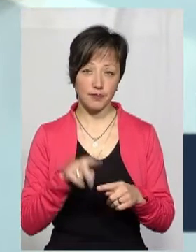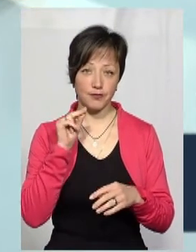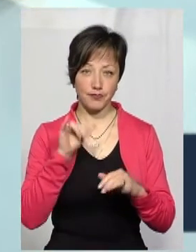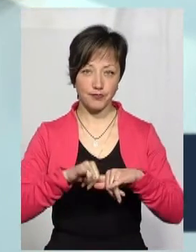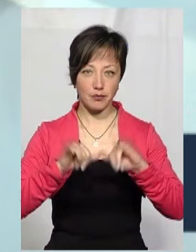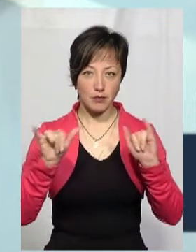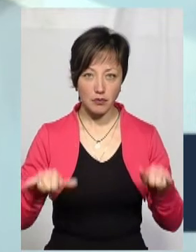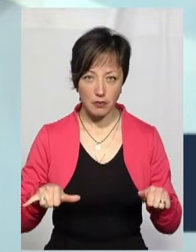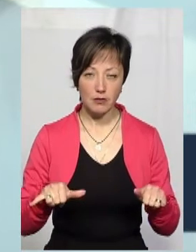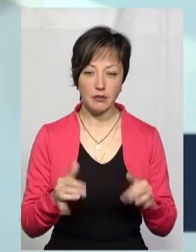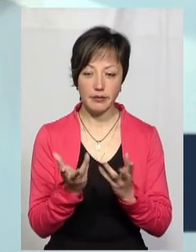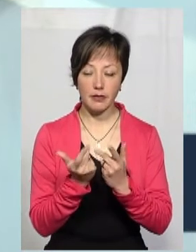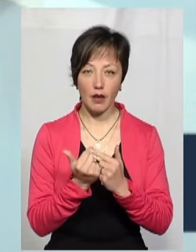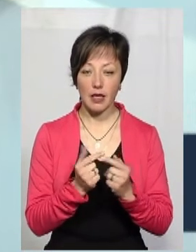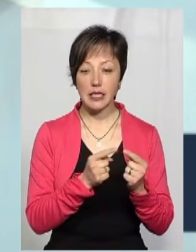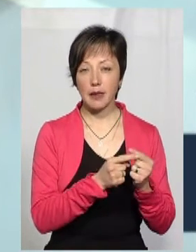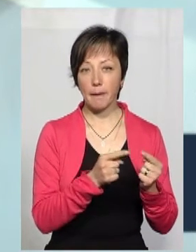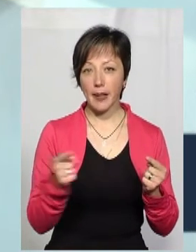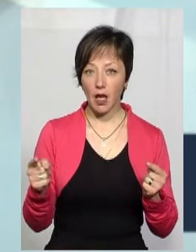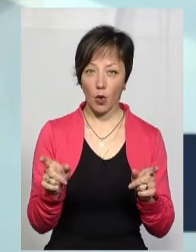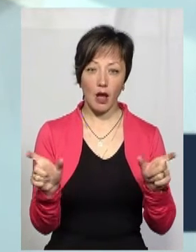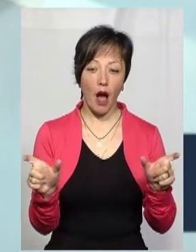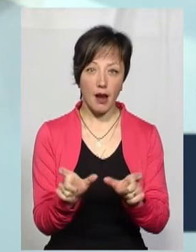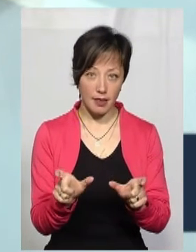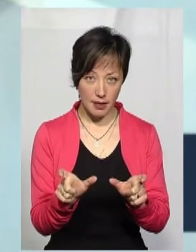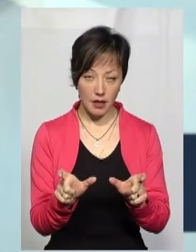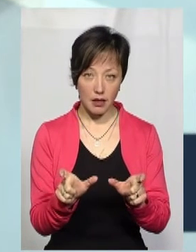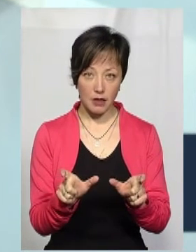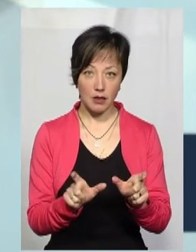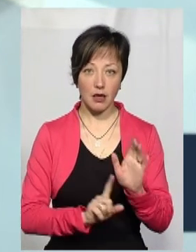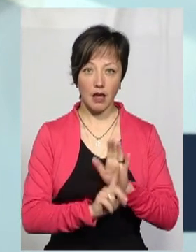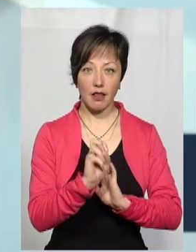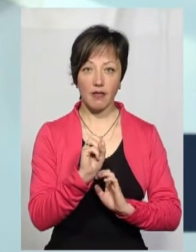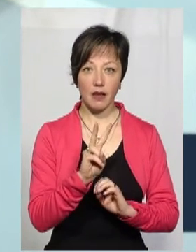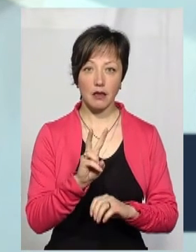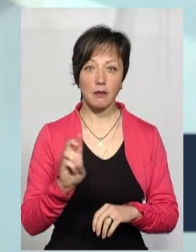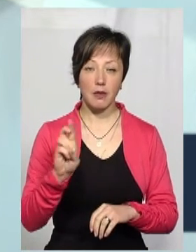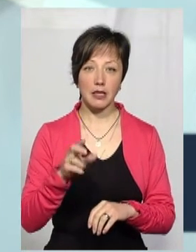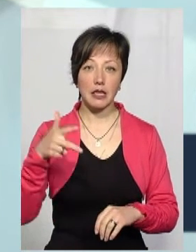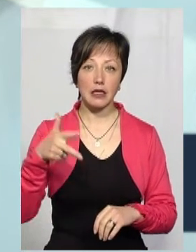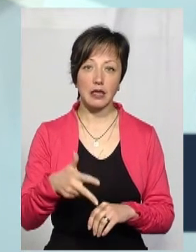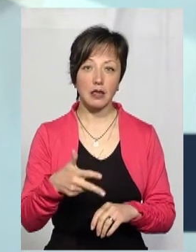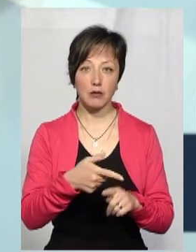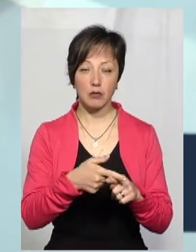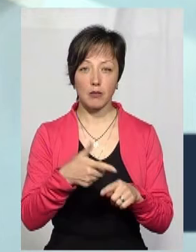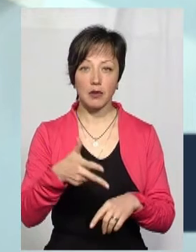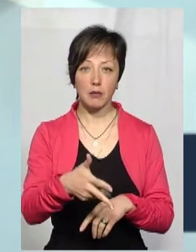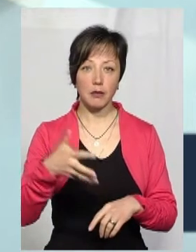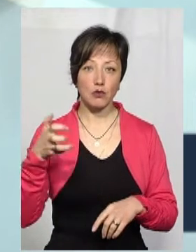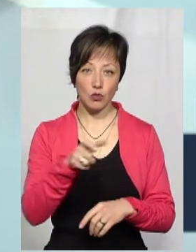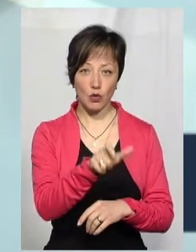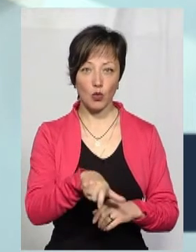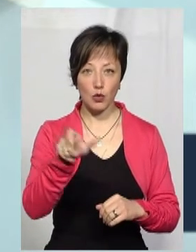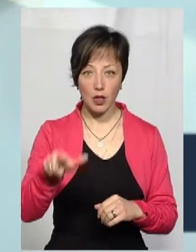росте. А так, за період карантину, от іменно за сам карантин з 12 березня, майже 3,5 тисячі, більше